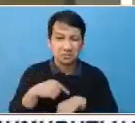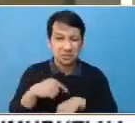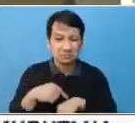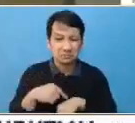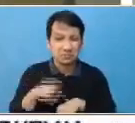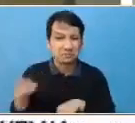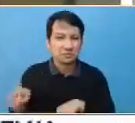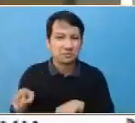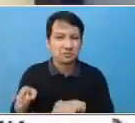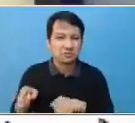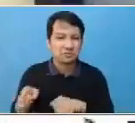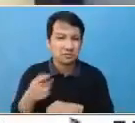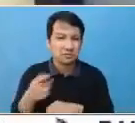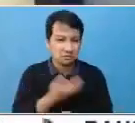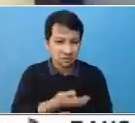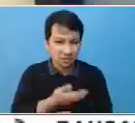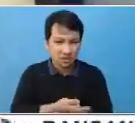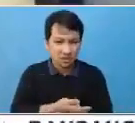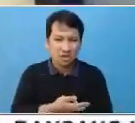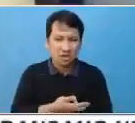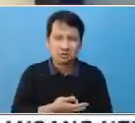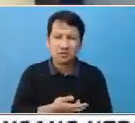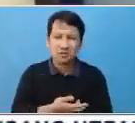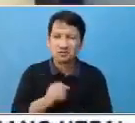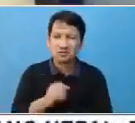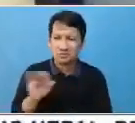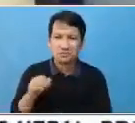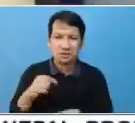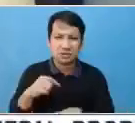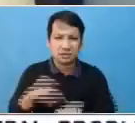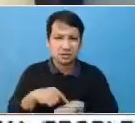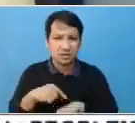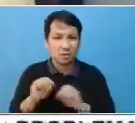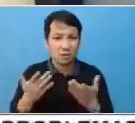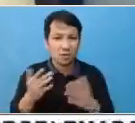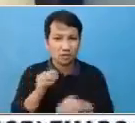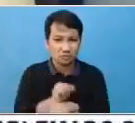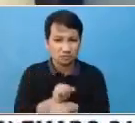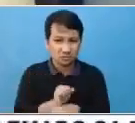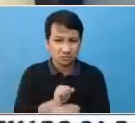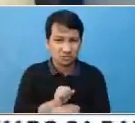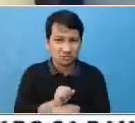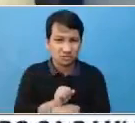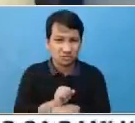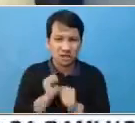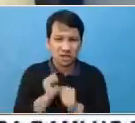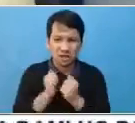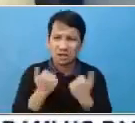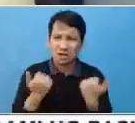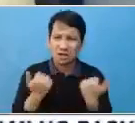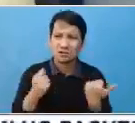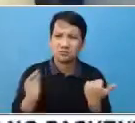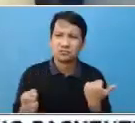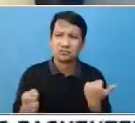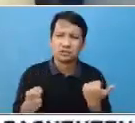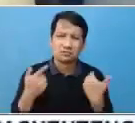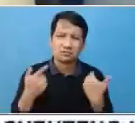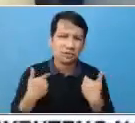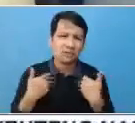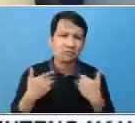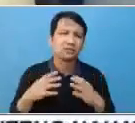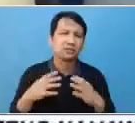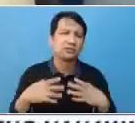mayor ng Maynila. Pinatunayan ni Mayor Esco na hindi kailanman hadlang ang kahirapan